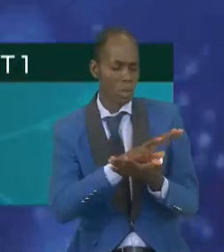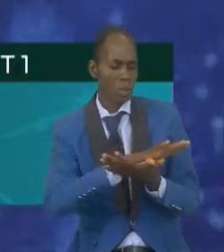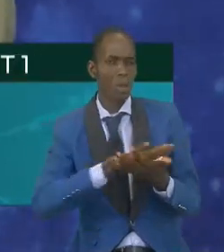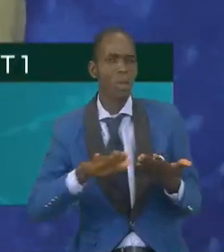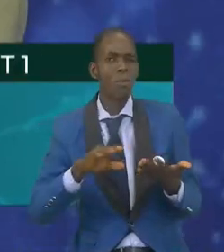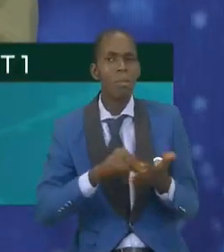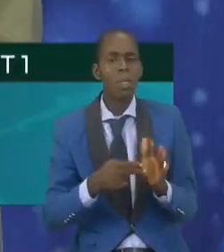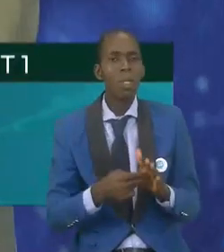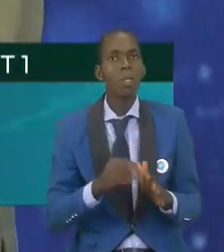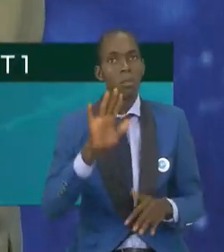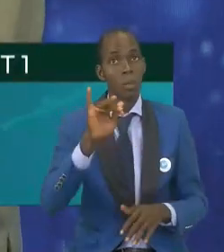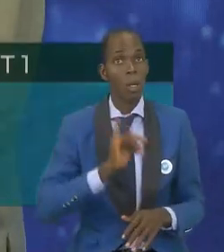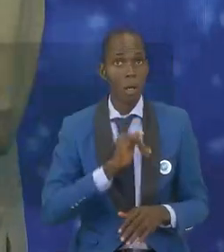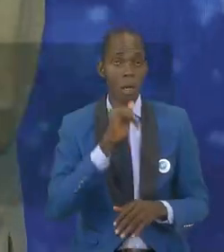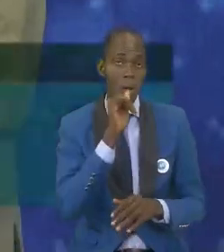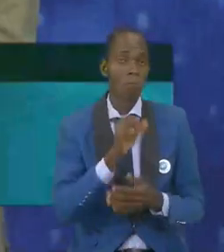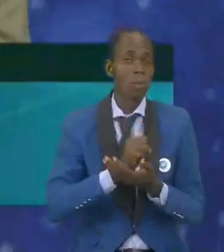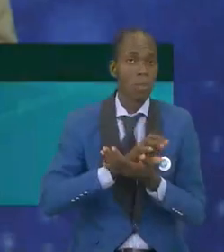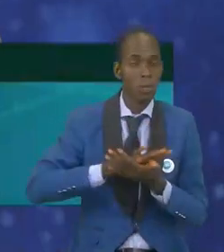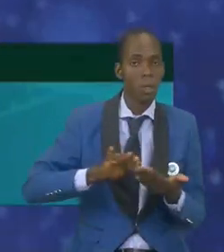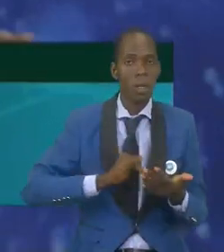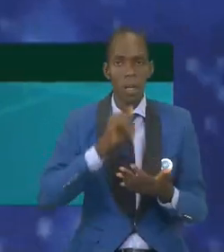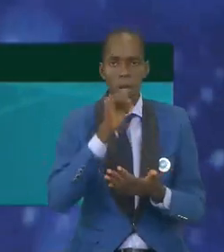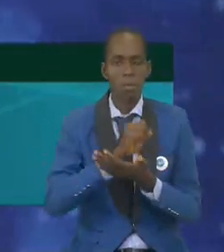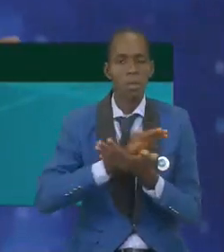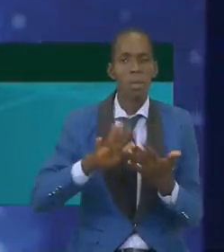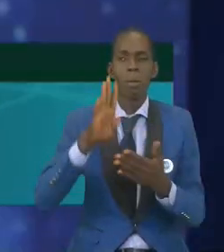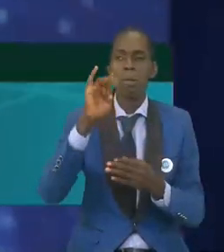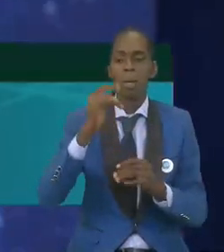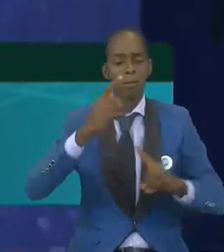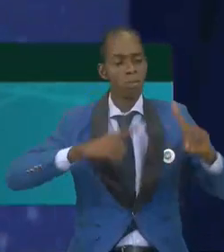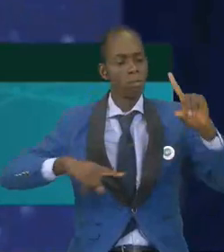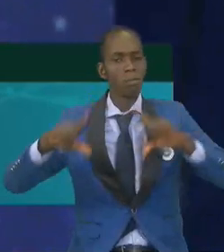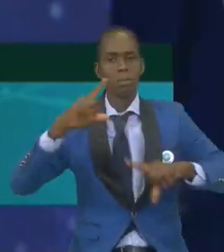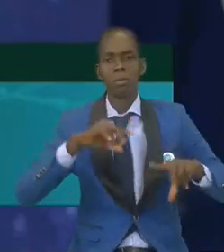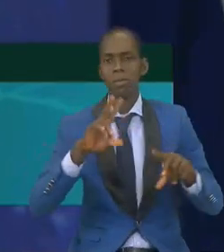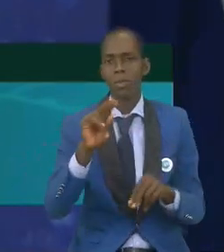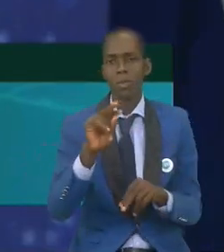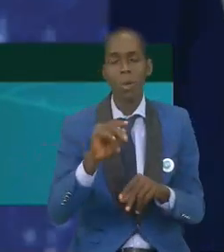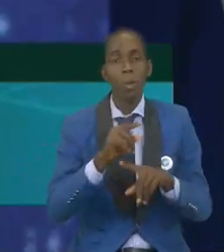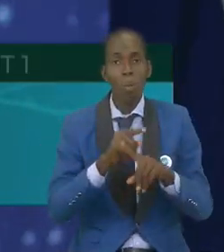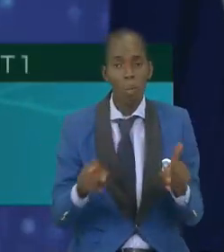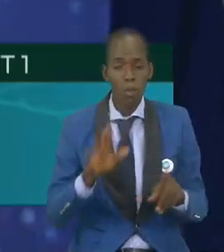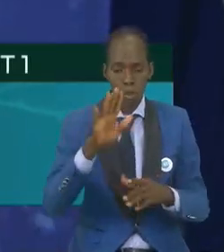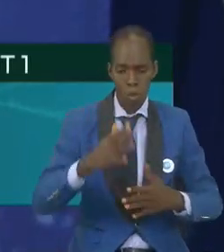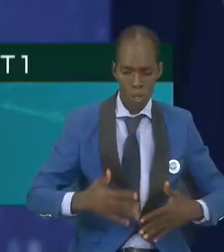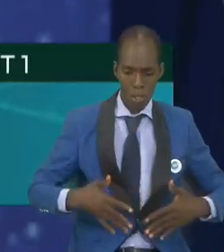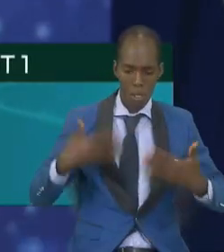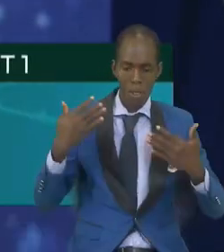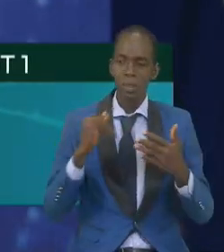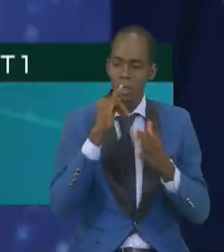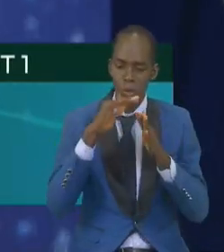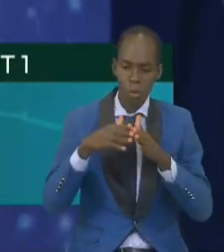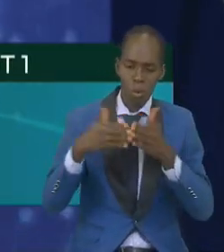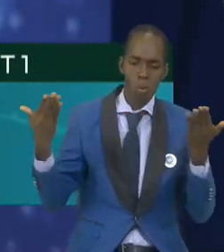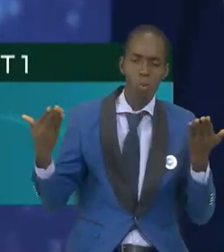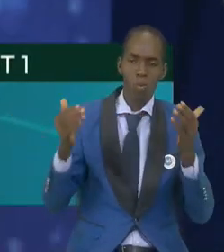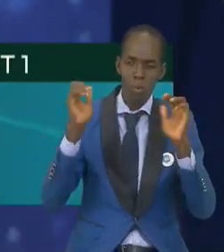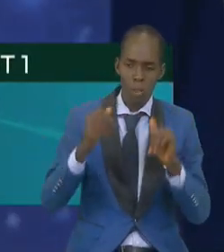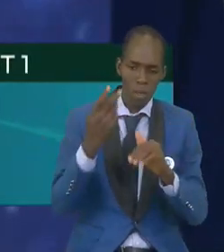la sainteté transparente du Daniel centican de quelqu'un scientifique c'est que j'étais sanctualité ce n'est pas ça mais dans la